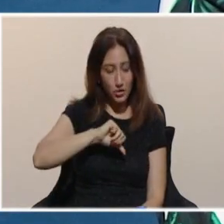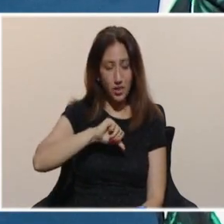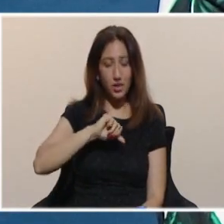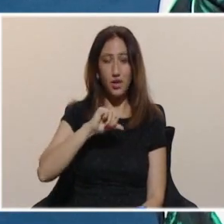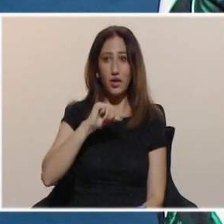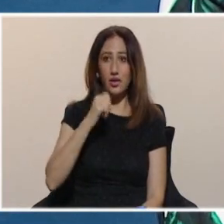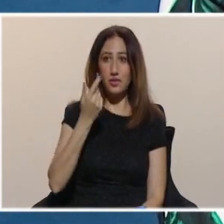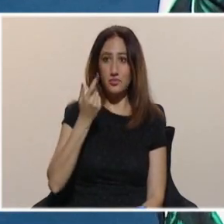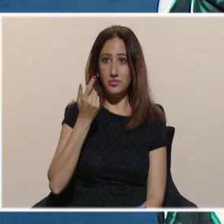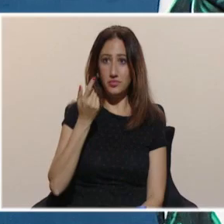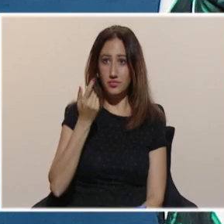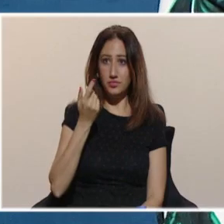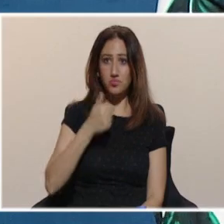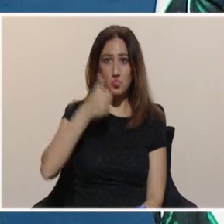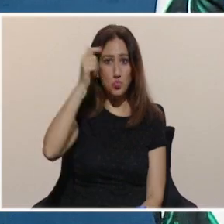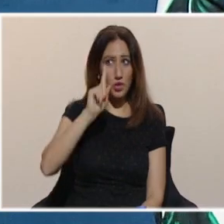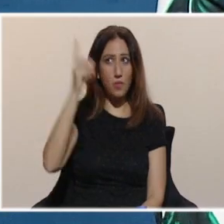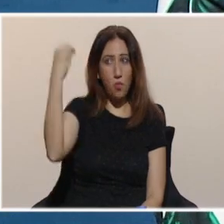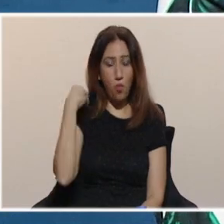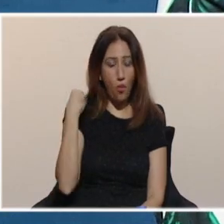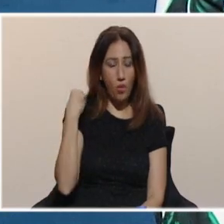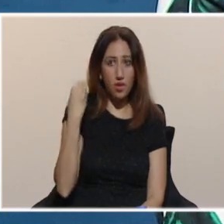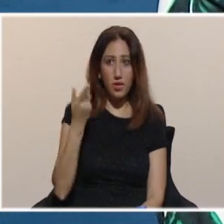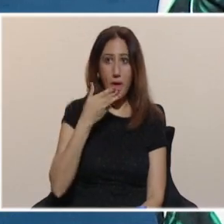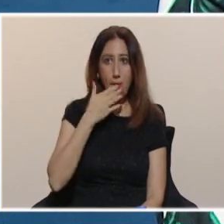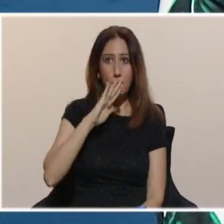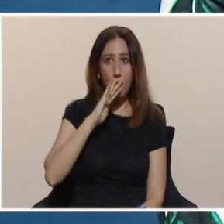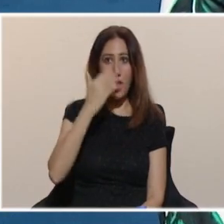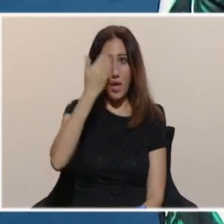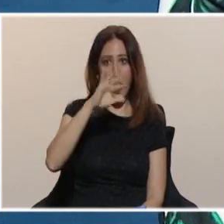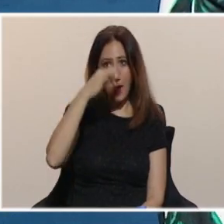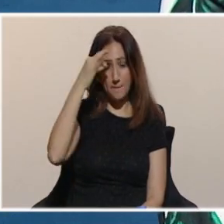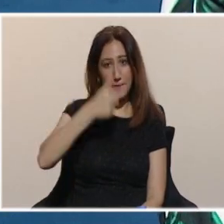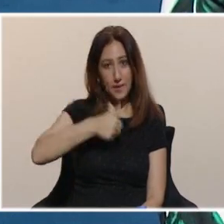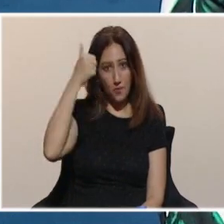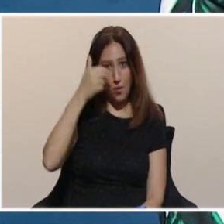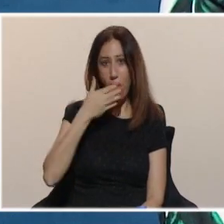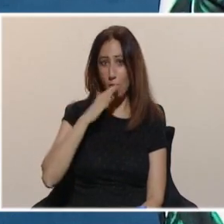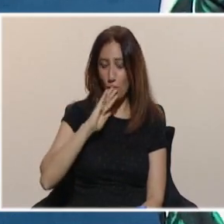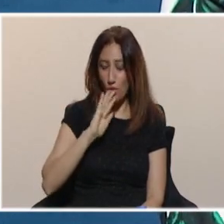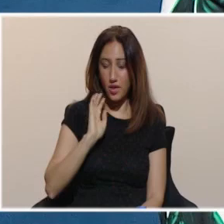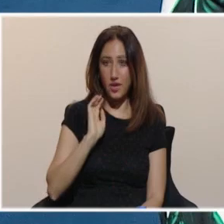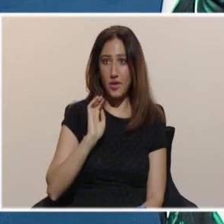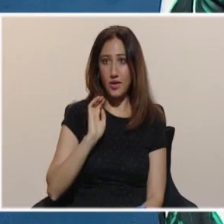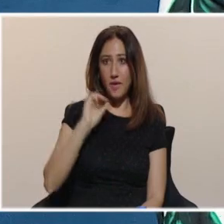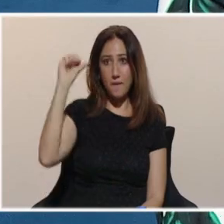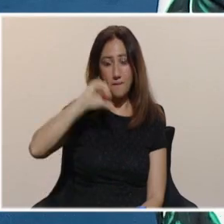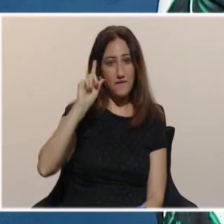وانا مش هتنجح، بس الحمد لله هي نجحت وما